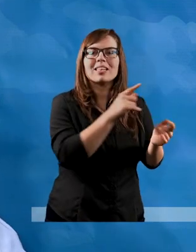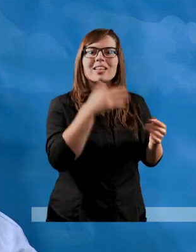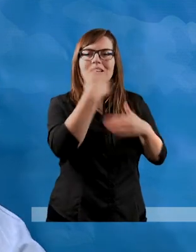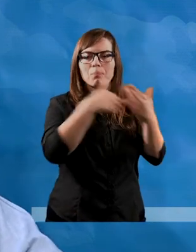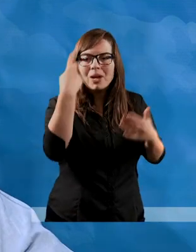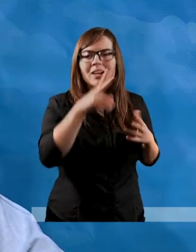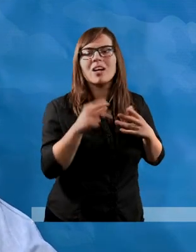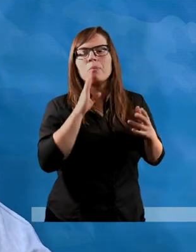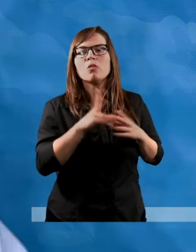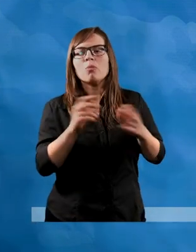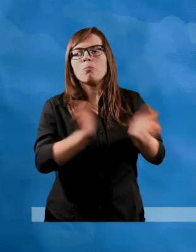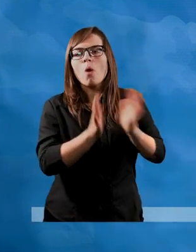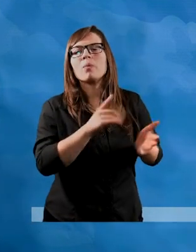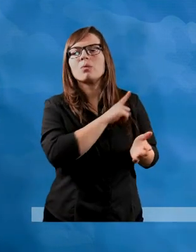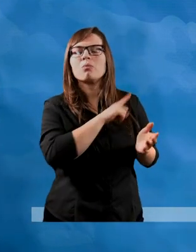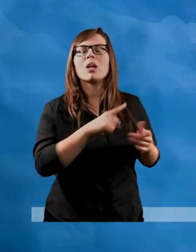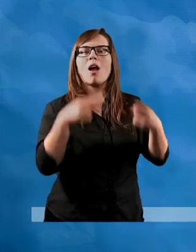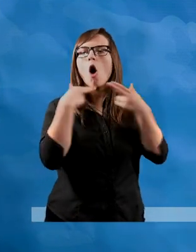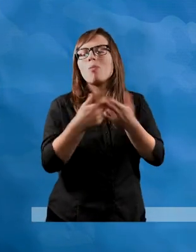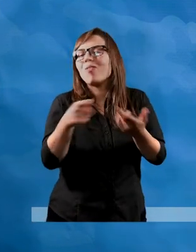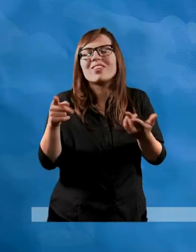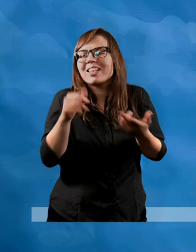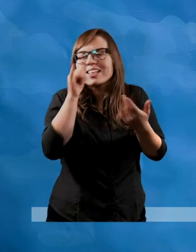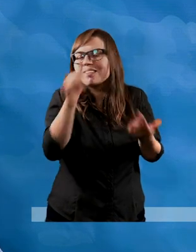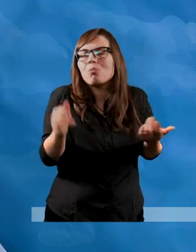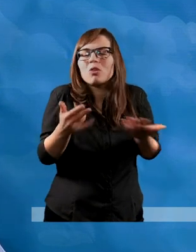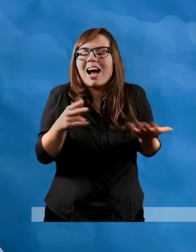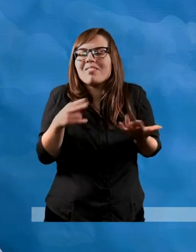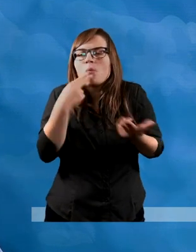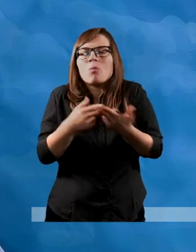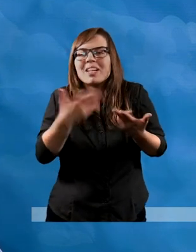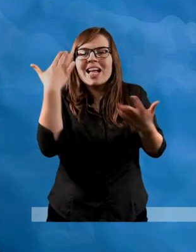A tak jak powiedziałeś, na wiele pytań tak naprawdę odpowiedzi nie znamy. Jest to bardzo trudne.